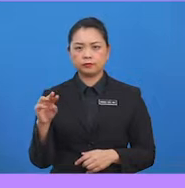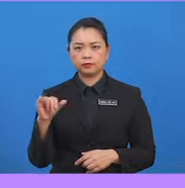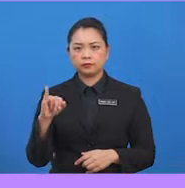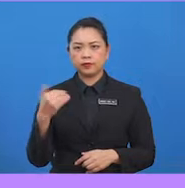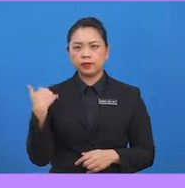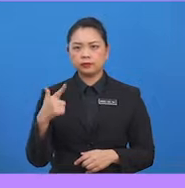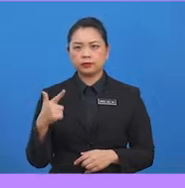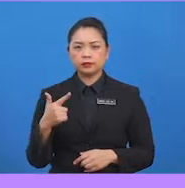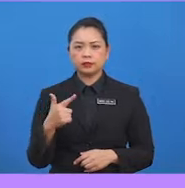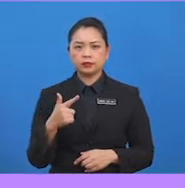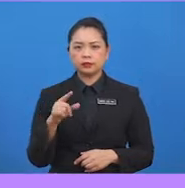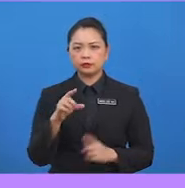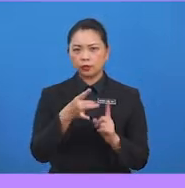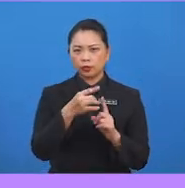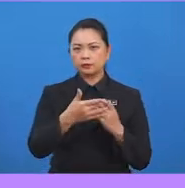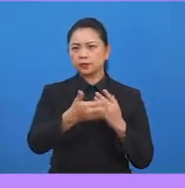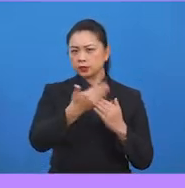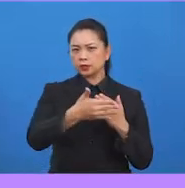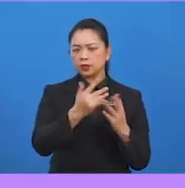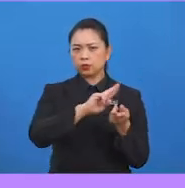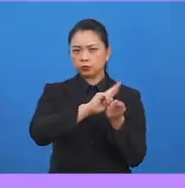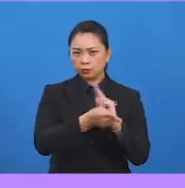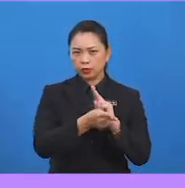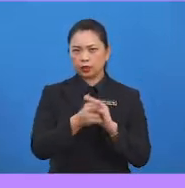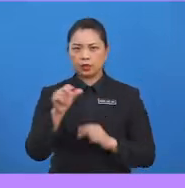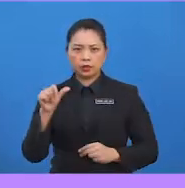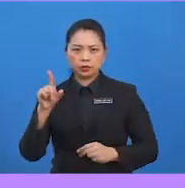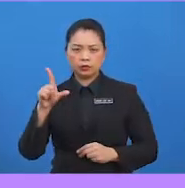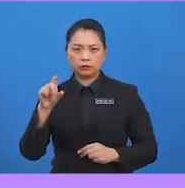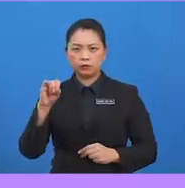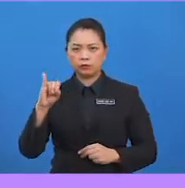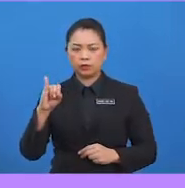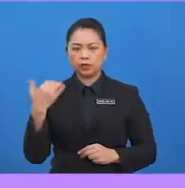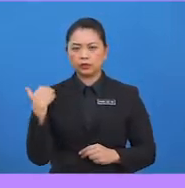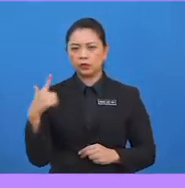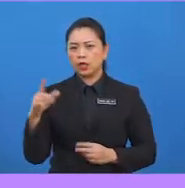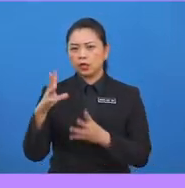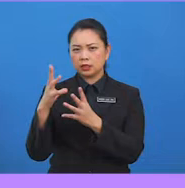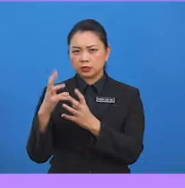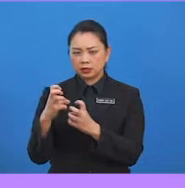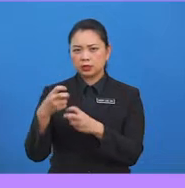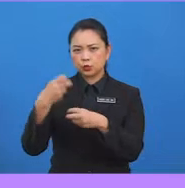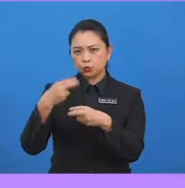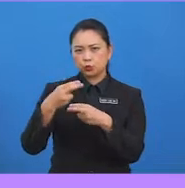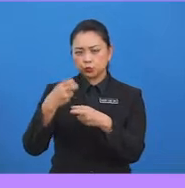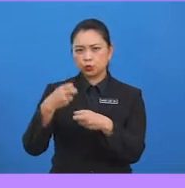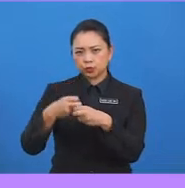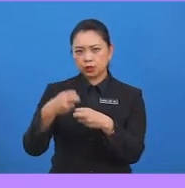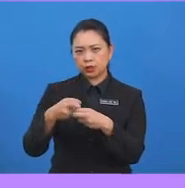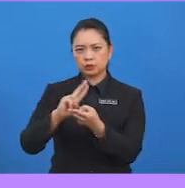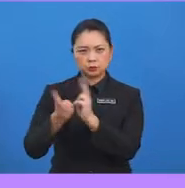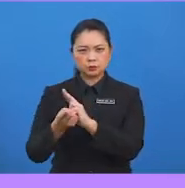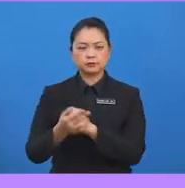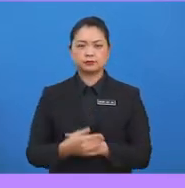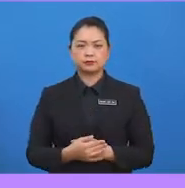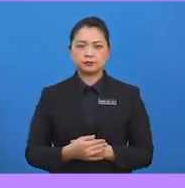tulen mudah ditempa. Tetapi aloi adalah keras, maka ia sukar ditempa. Perbezaan yang